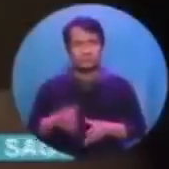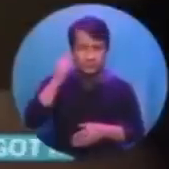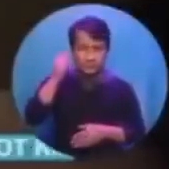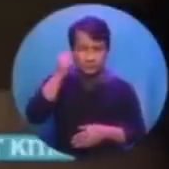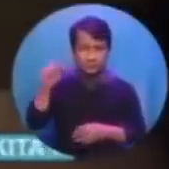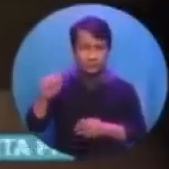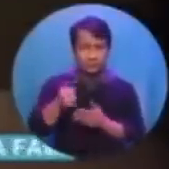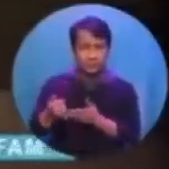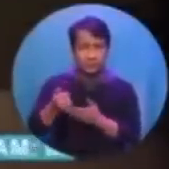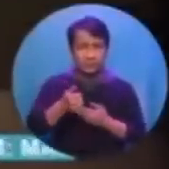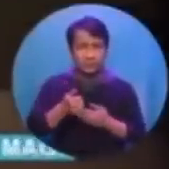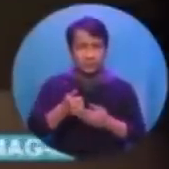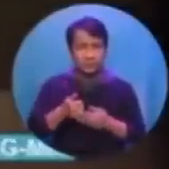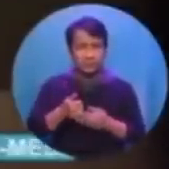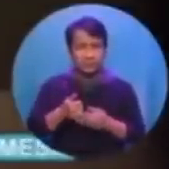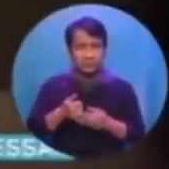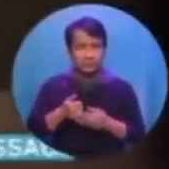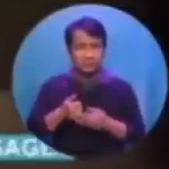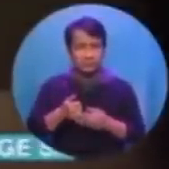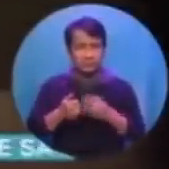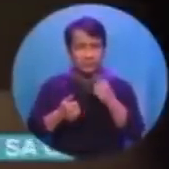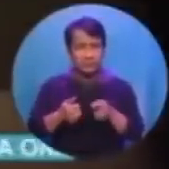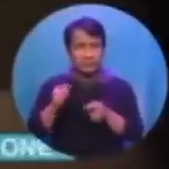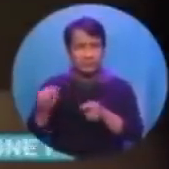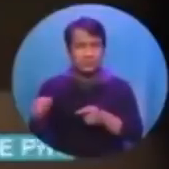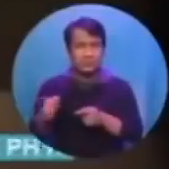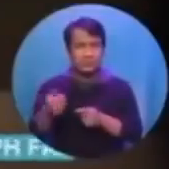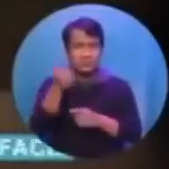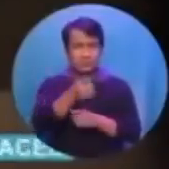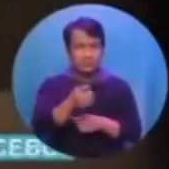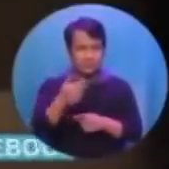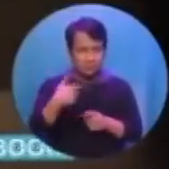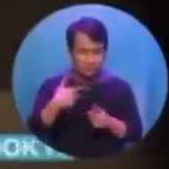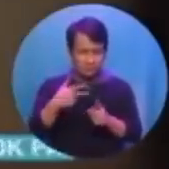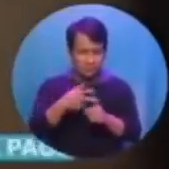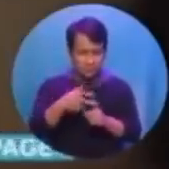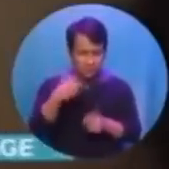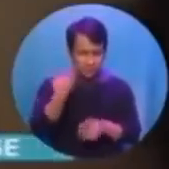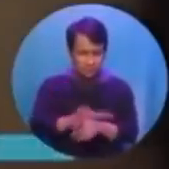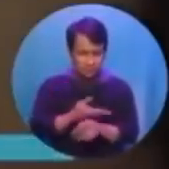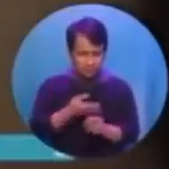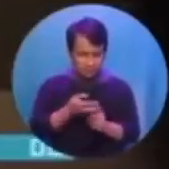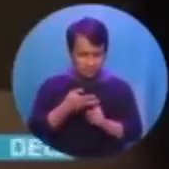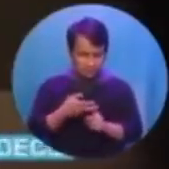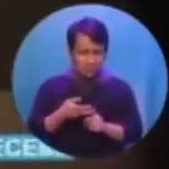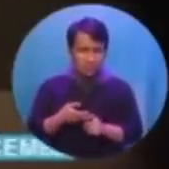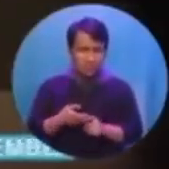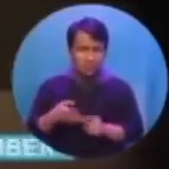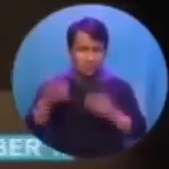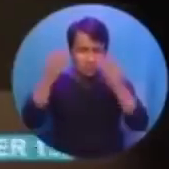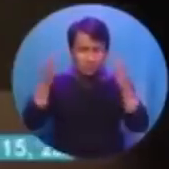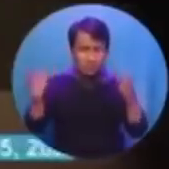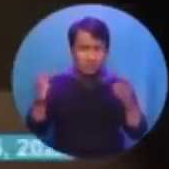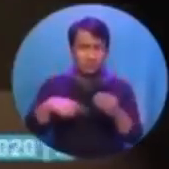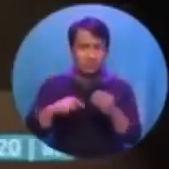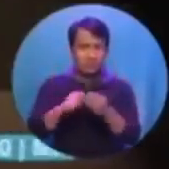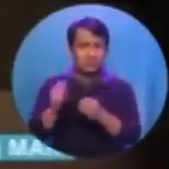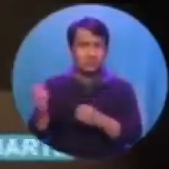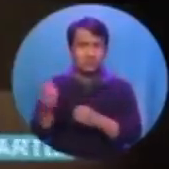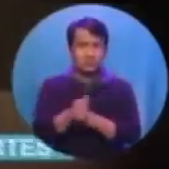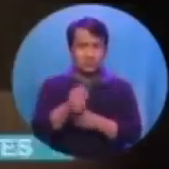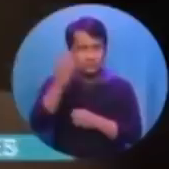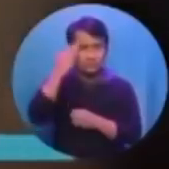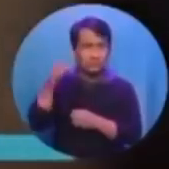Sarapin, gusto ko kong magpatulong sa pagdukot nila sa anak ko na hindi ko po